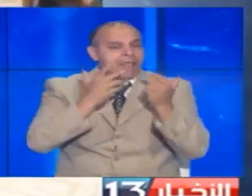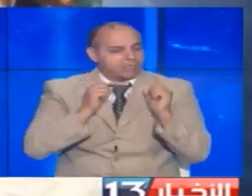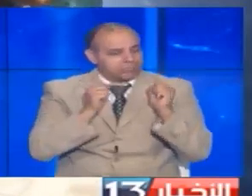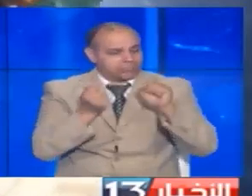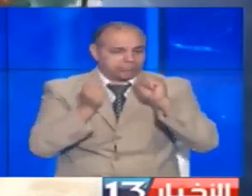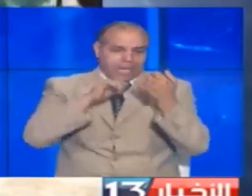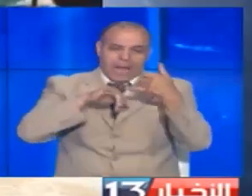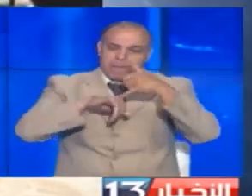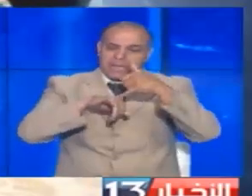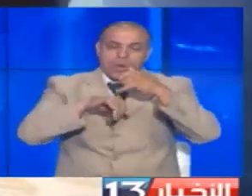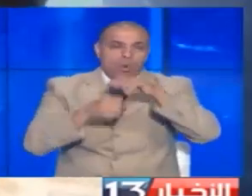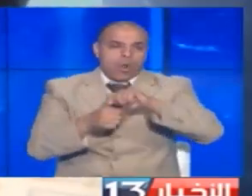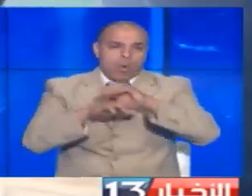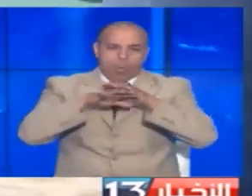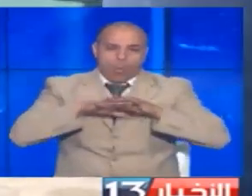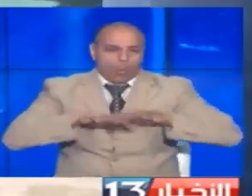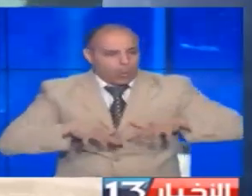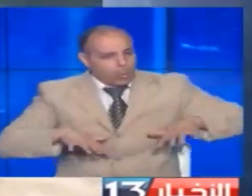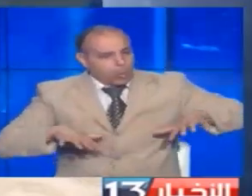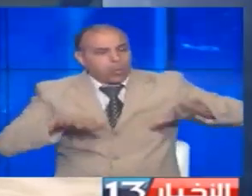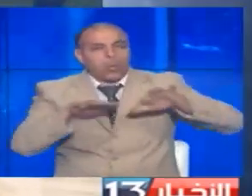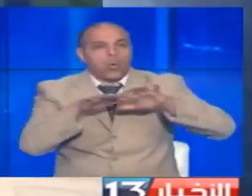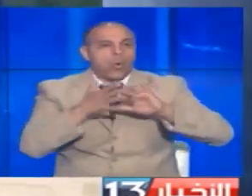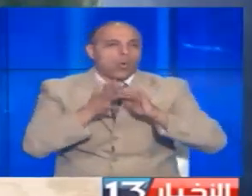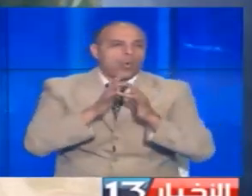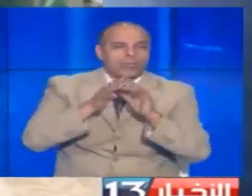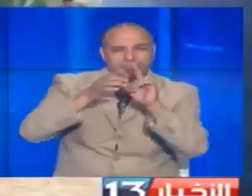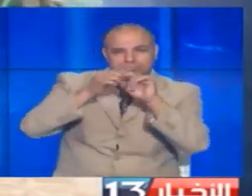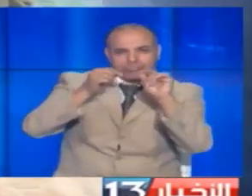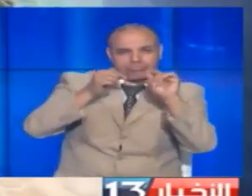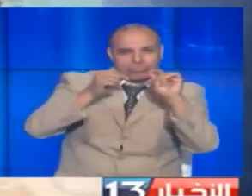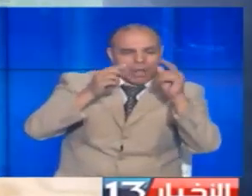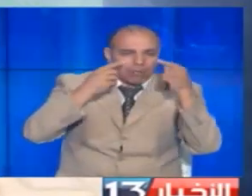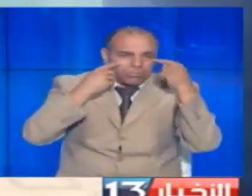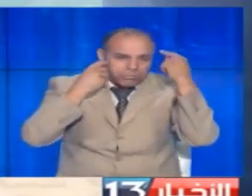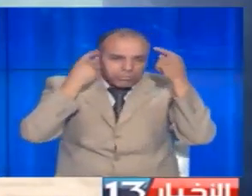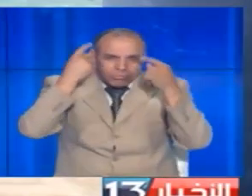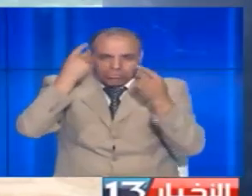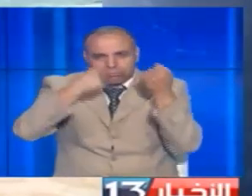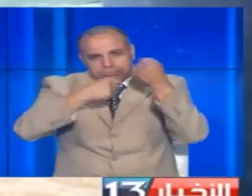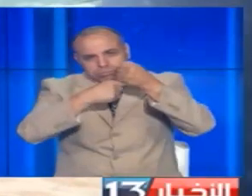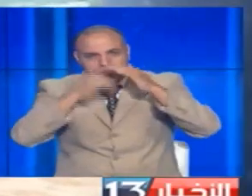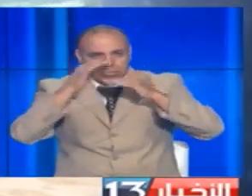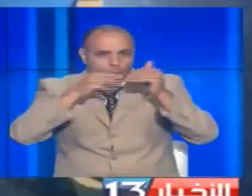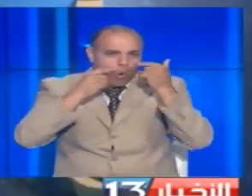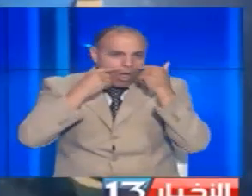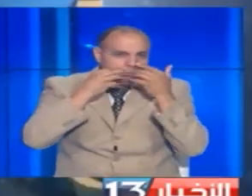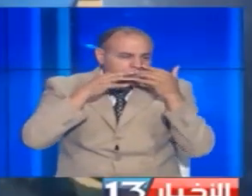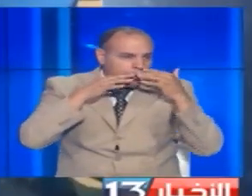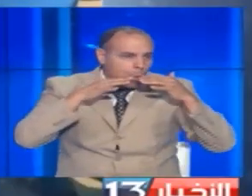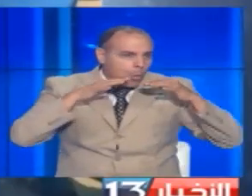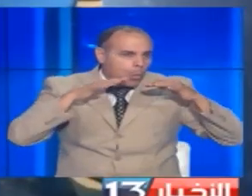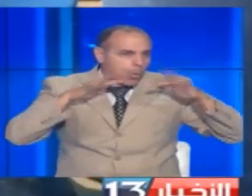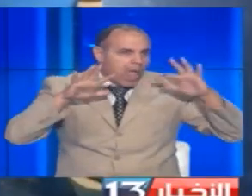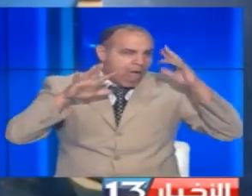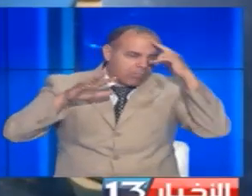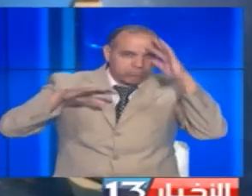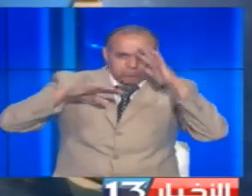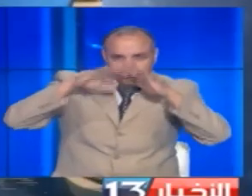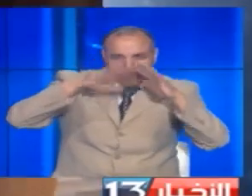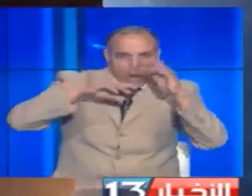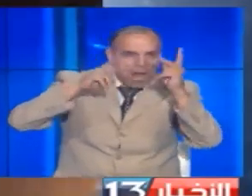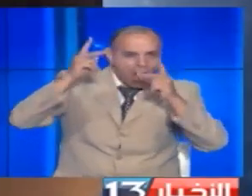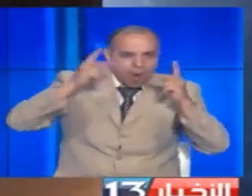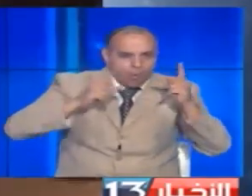المدينه الى مساحه تتسع بتفاصيلها للتامل والابداع و تفوح بعطر الانفاس التي سكبت ها